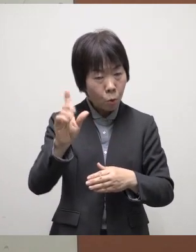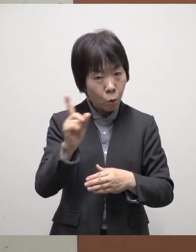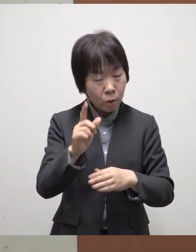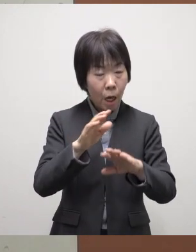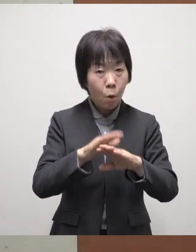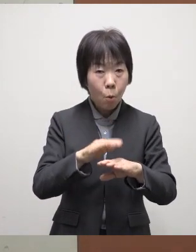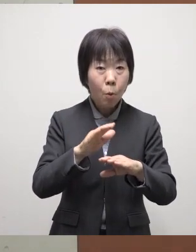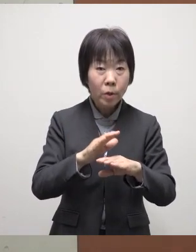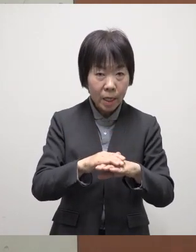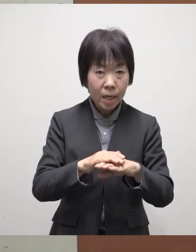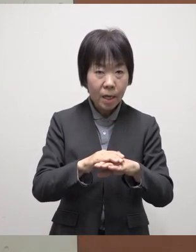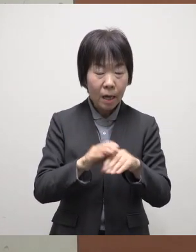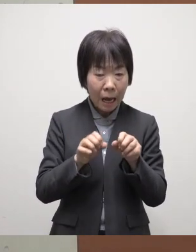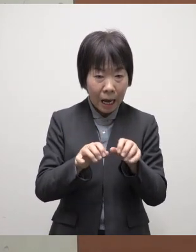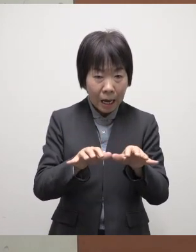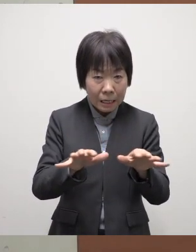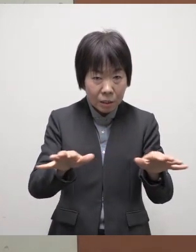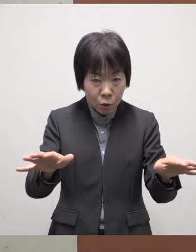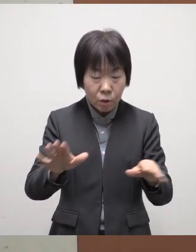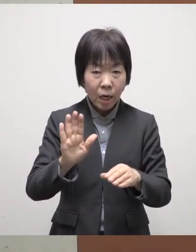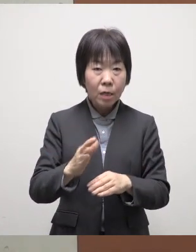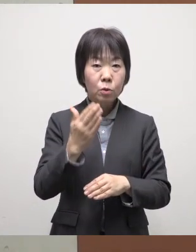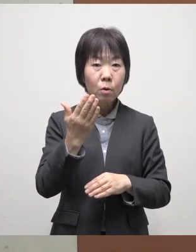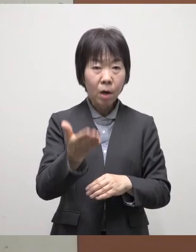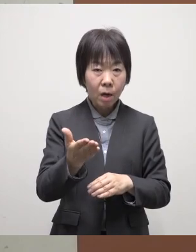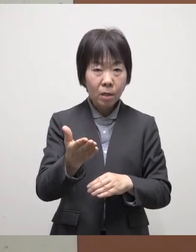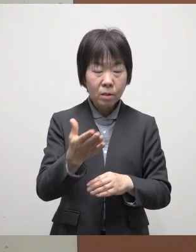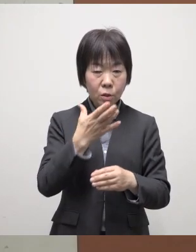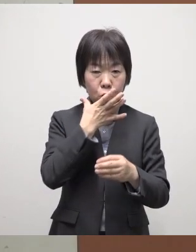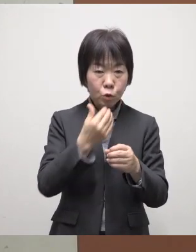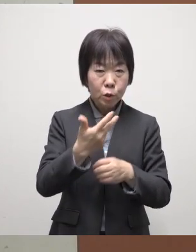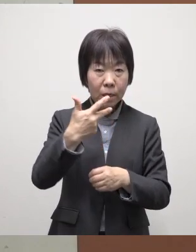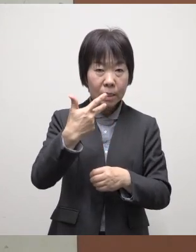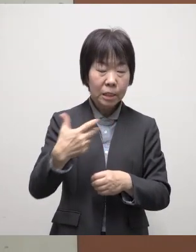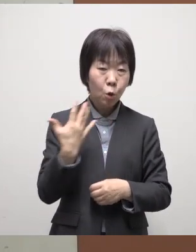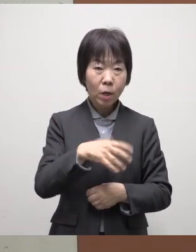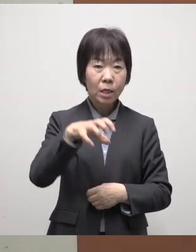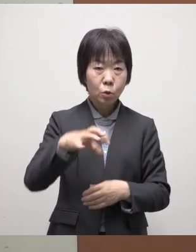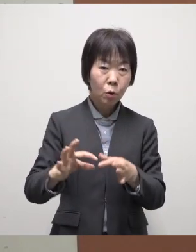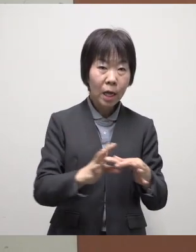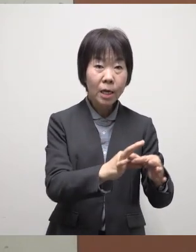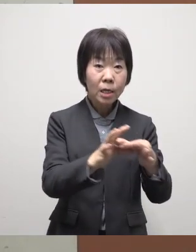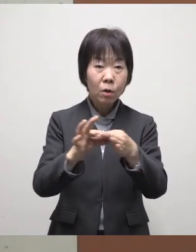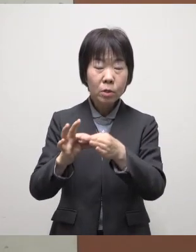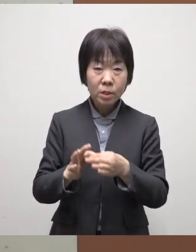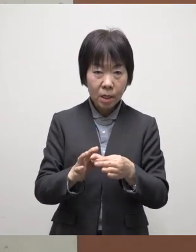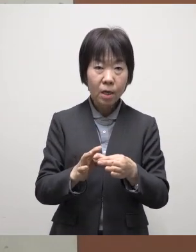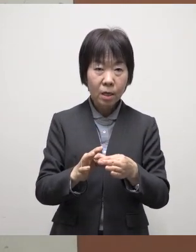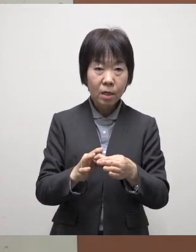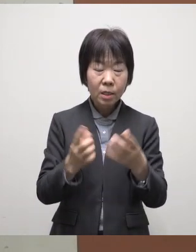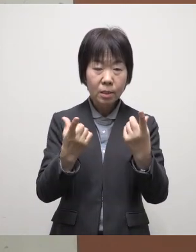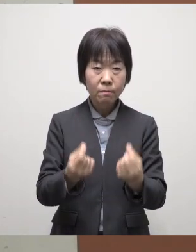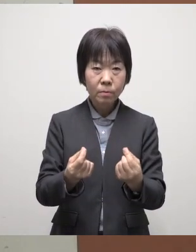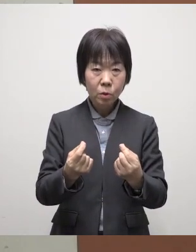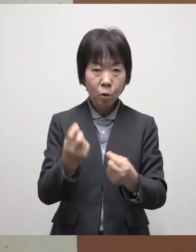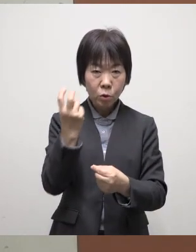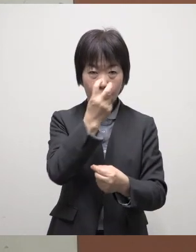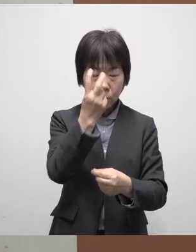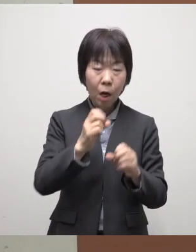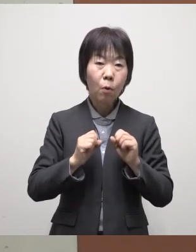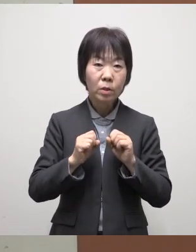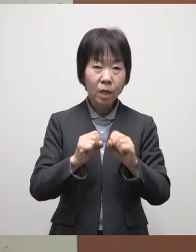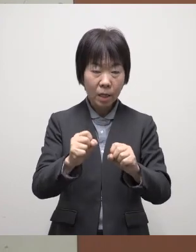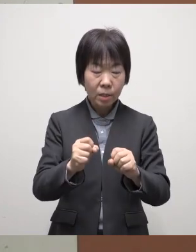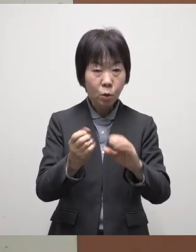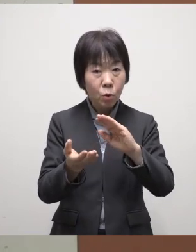形で波及がありうるのかということを福島証券所と連携をしてまずしっかりと調査を行い